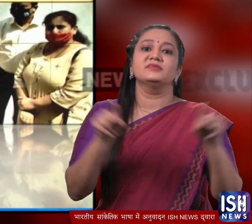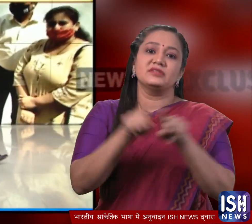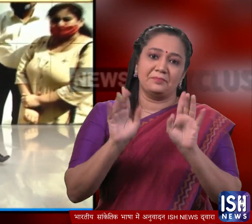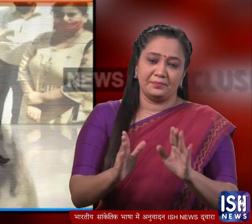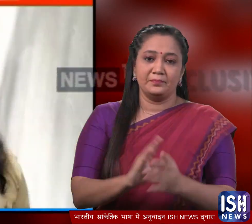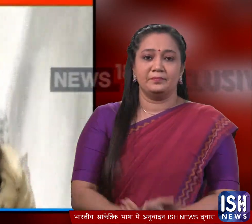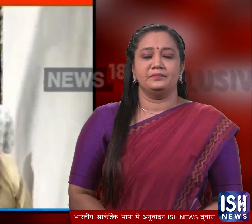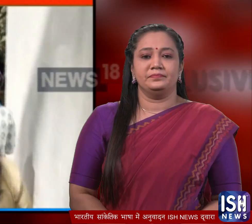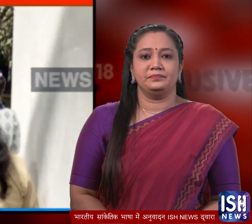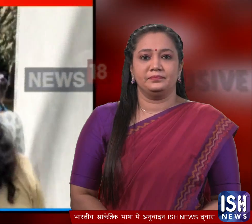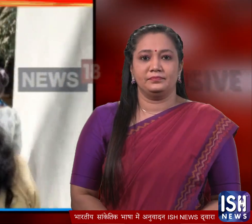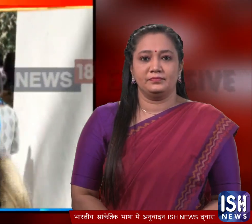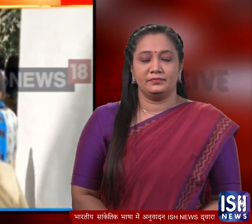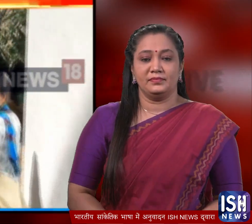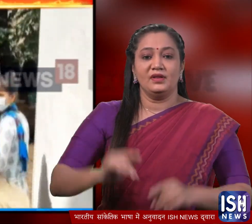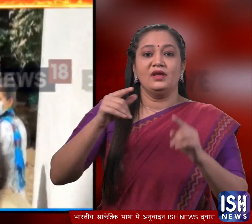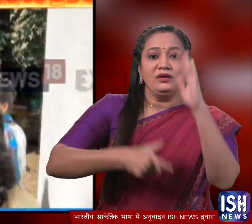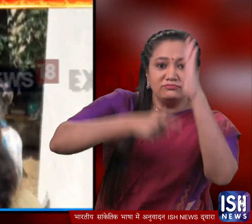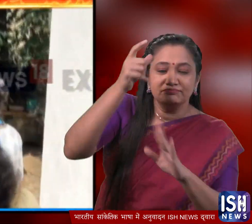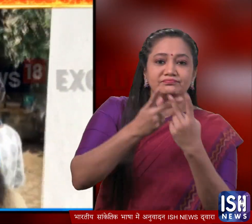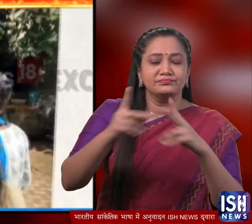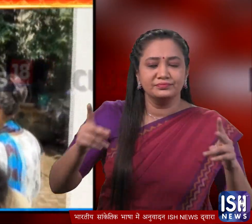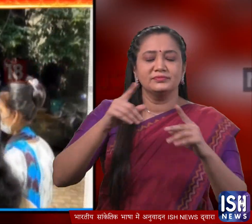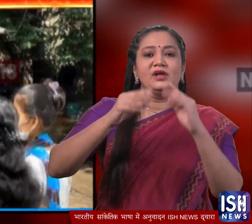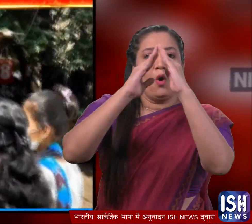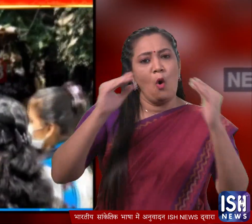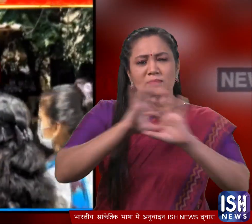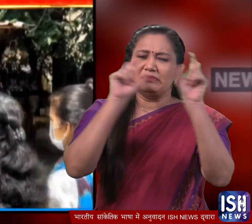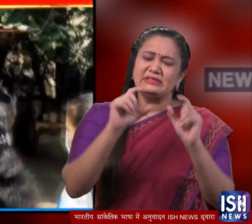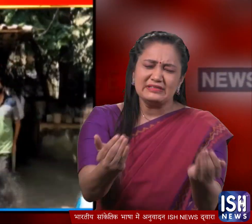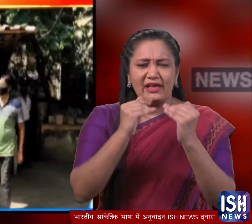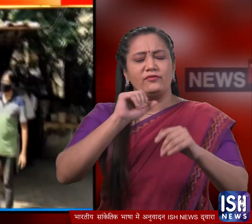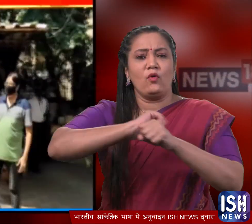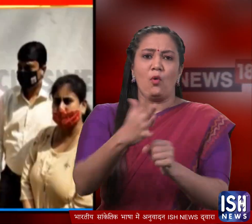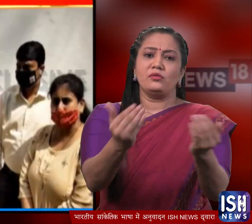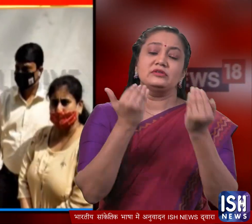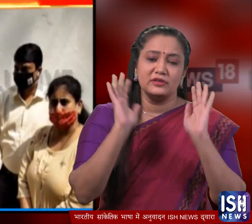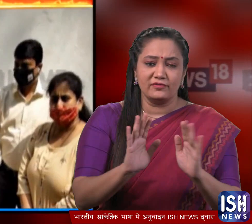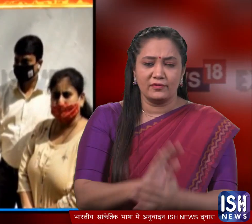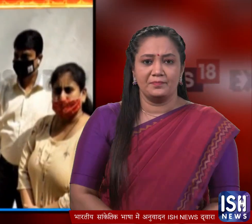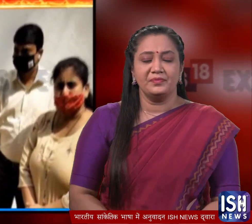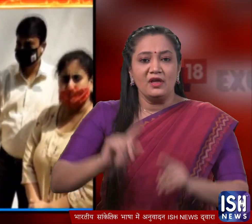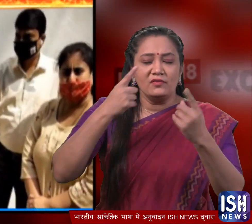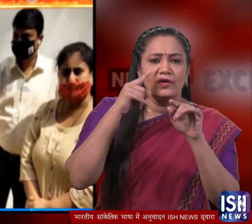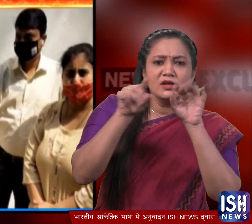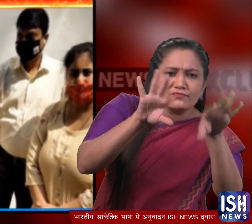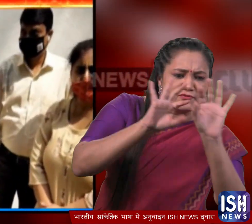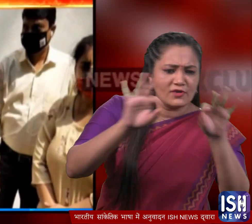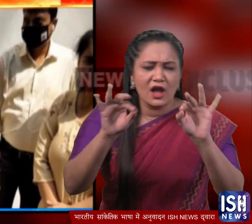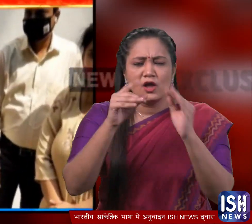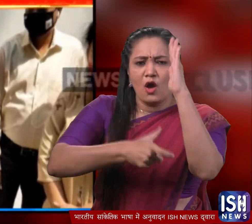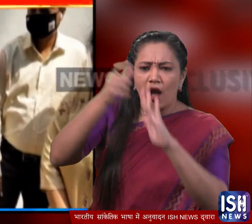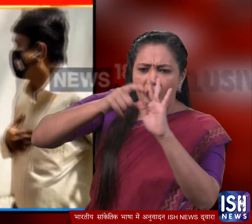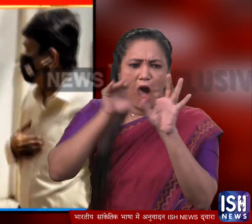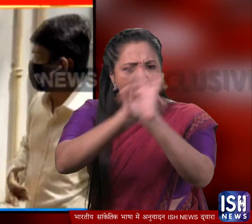गया, जिसमें उस हाउसिंग सोसाइटी के कोरोना से पूरी तरह सुरक्षित होने की जानकारी दी गई। इसके लिए पहले ऐसी हाउसिंग सोसाइटी की